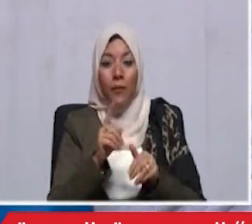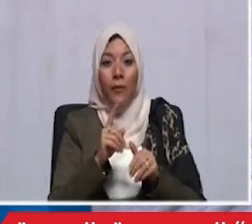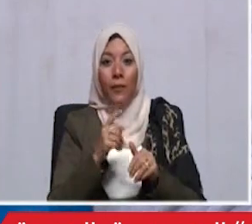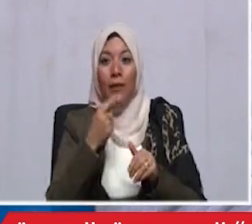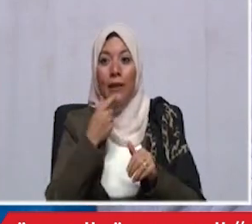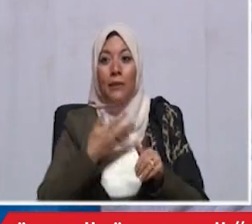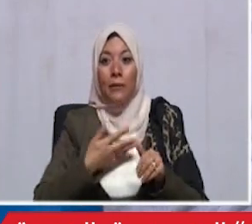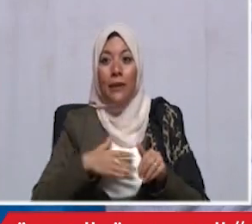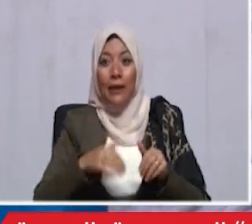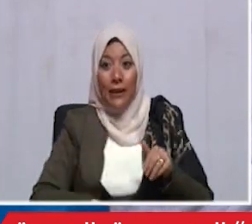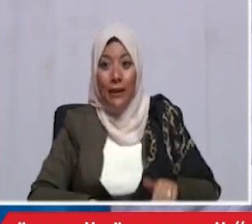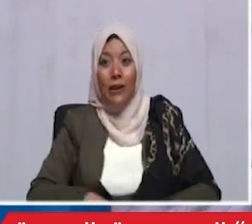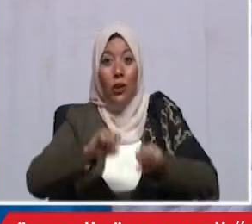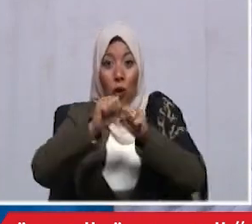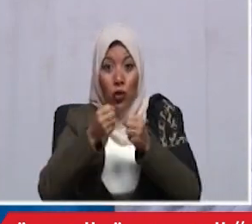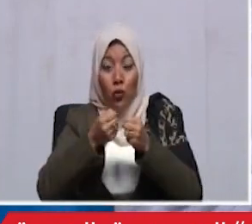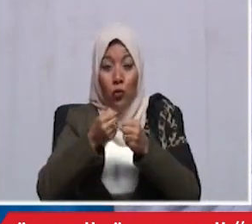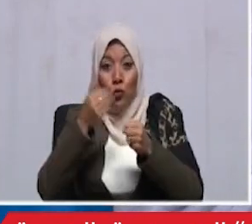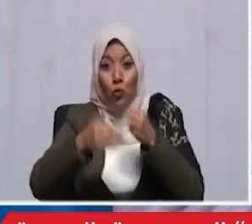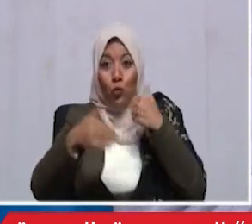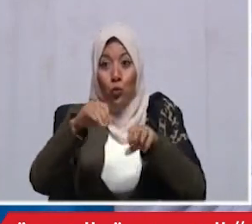بسبب ان انا كانت رجلي دي كانت اتكسرت نصين،